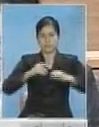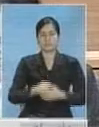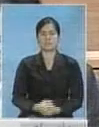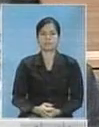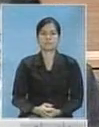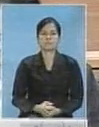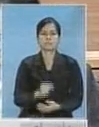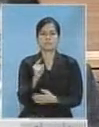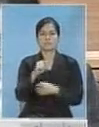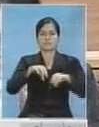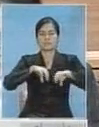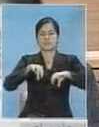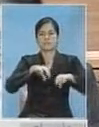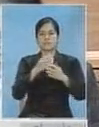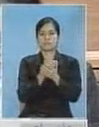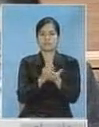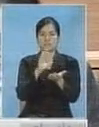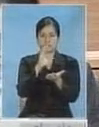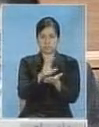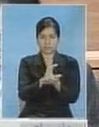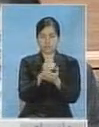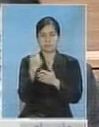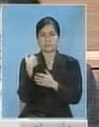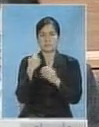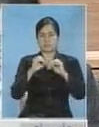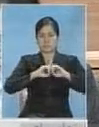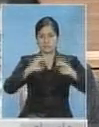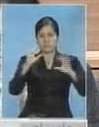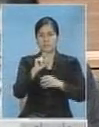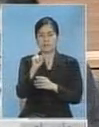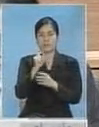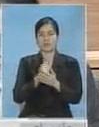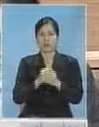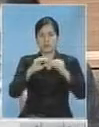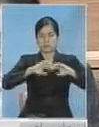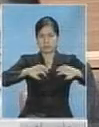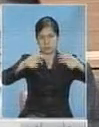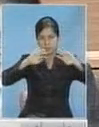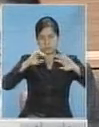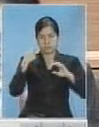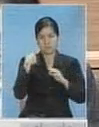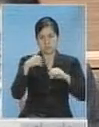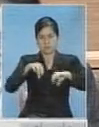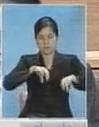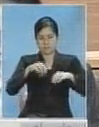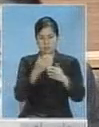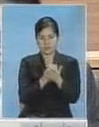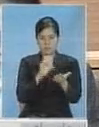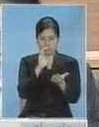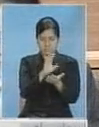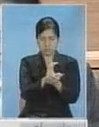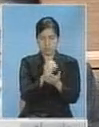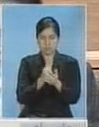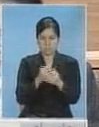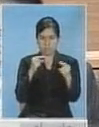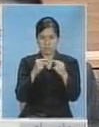งในการจัดงบประมาณจะเห็นความชัดเจนว่ารัฐบาลส่วนใหญ่จะจัดงบสนองทางการเมืองม